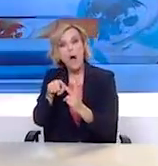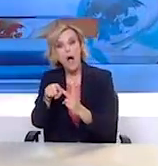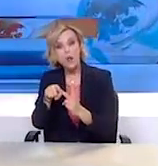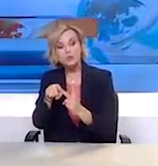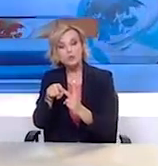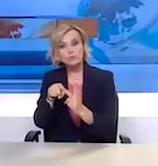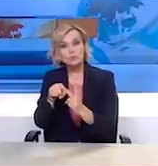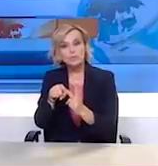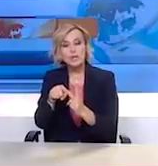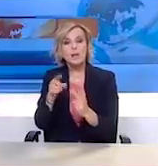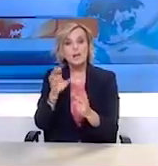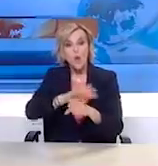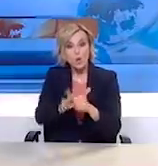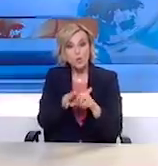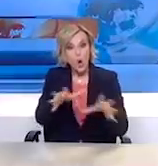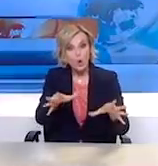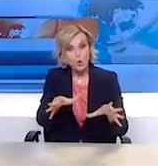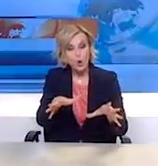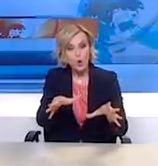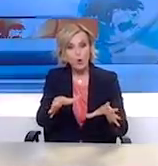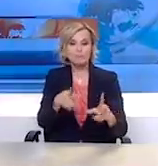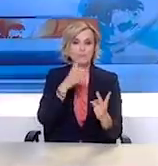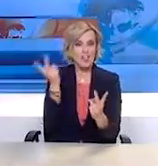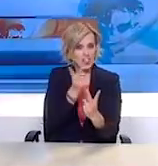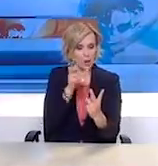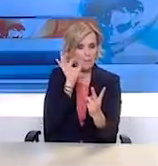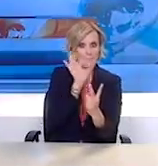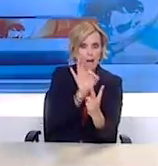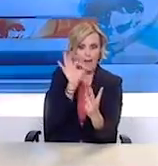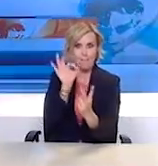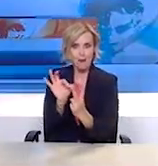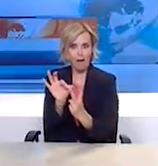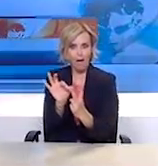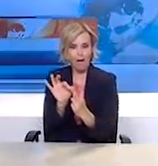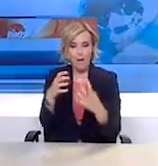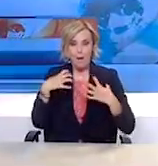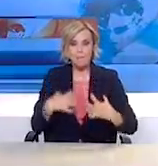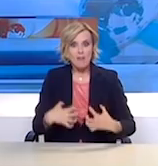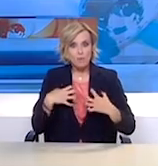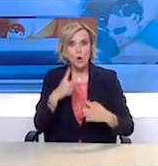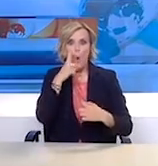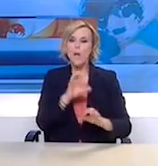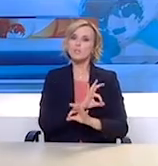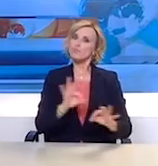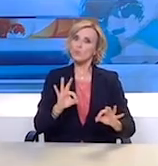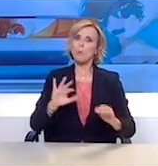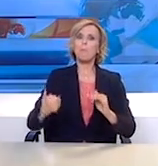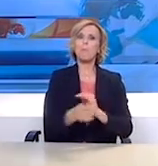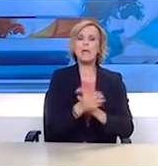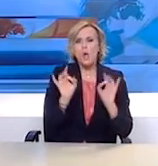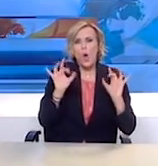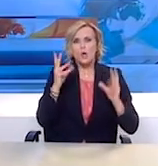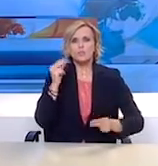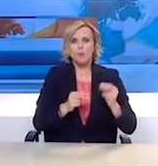παραμείνει ασυμπτωματικός και ο άλλος να εκδηλώσει συμπτώματα, να νοσήσει από πνευμονία και να κινδυνεύσει να χάσει τη ζωή του?